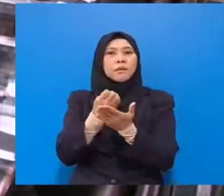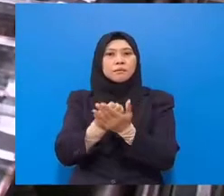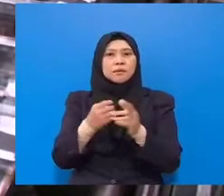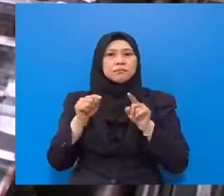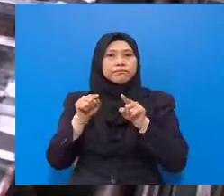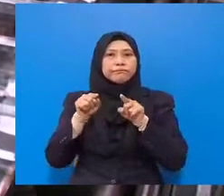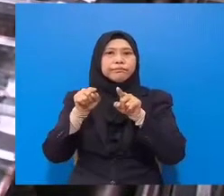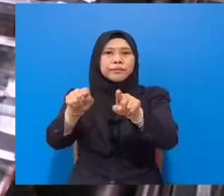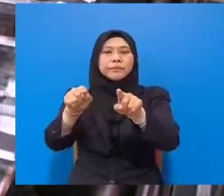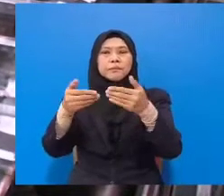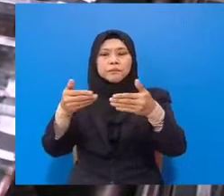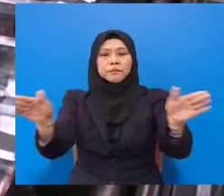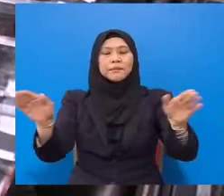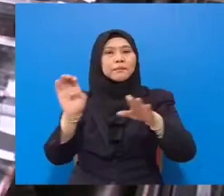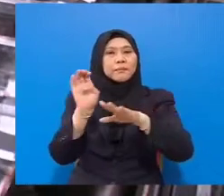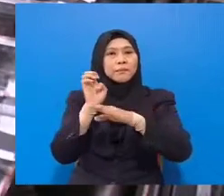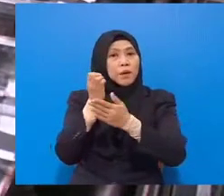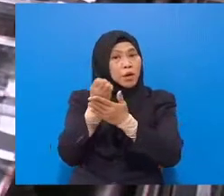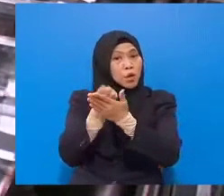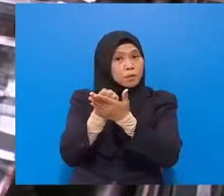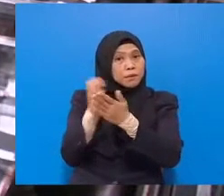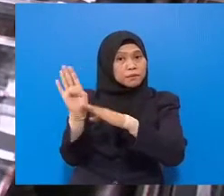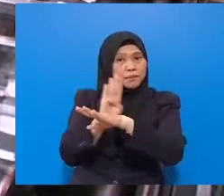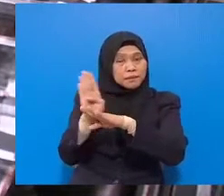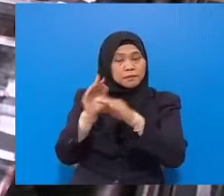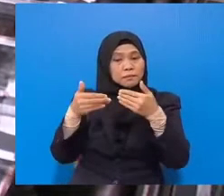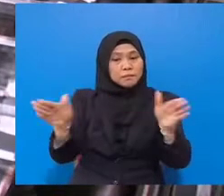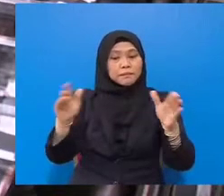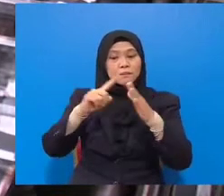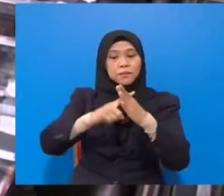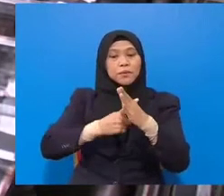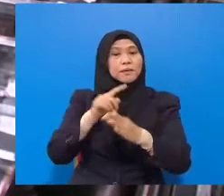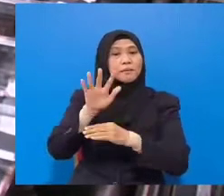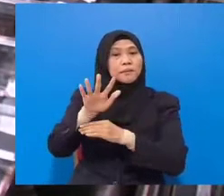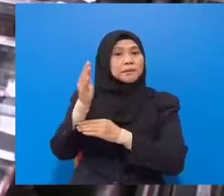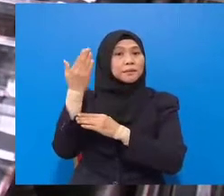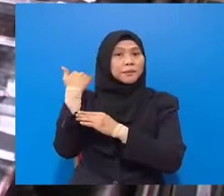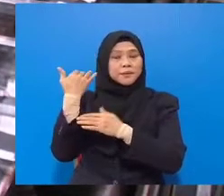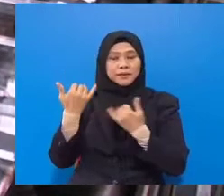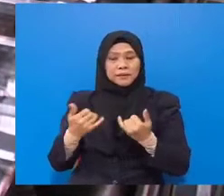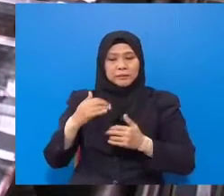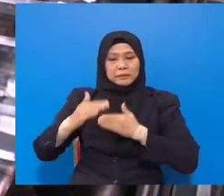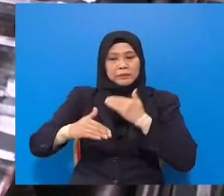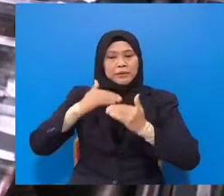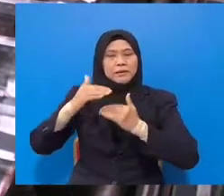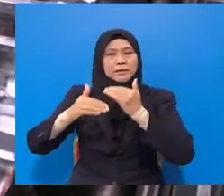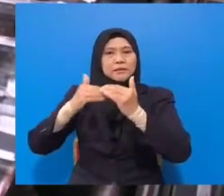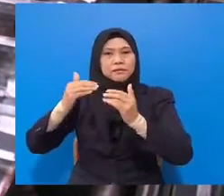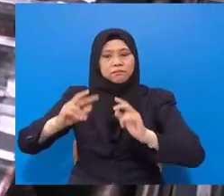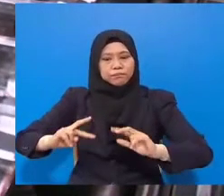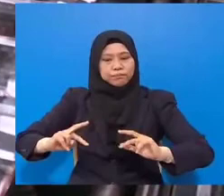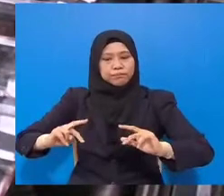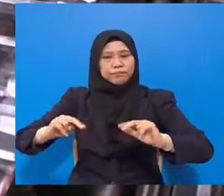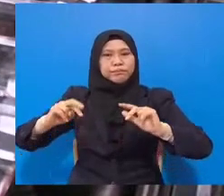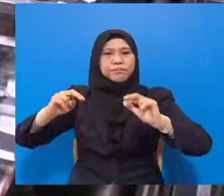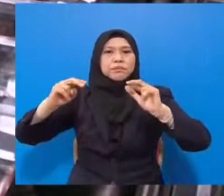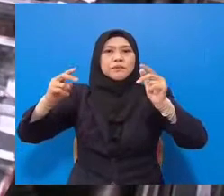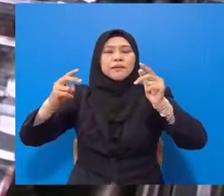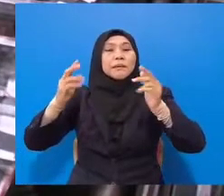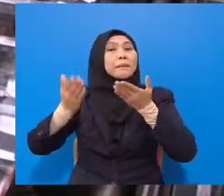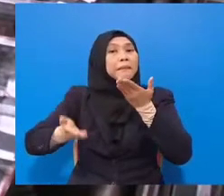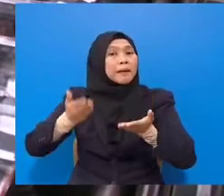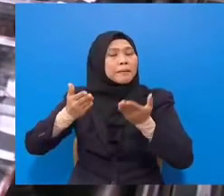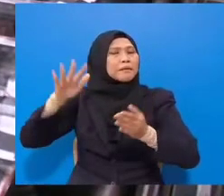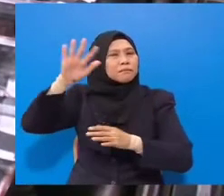dengan permukaan sektor ekonomi bermula pada bulan Mei yang lalu dan proses mulai ini dijangka berterusan ke